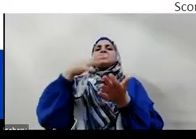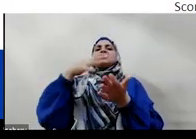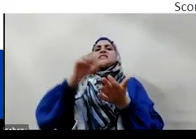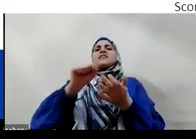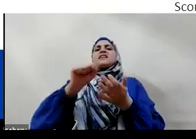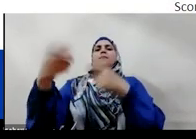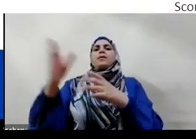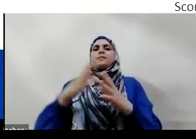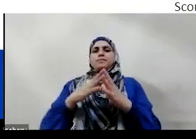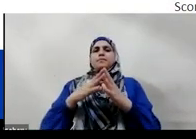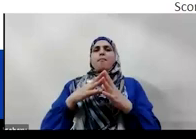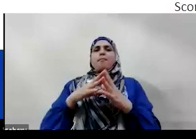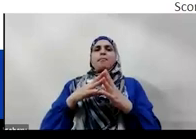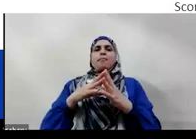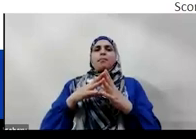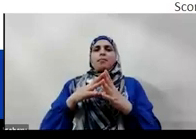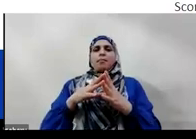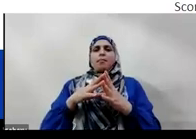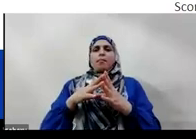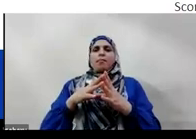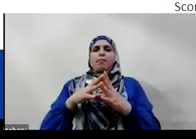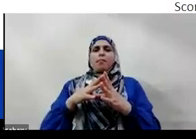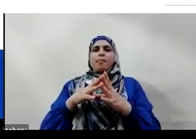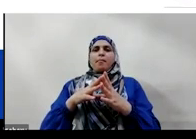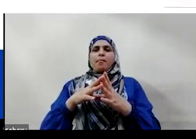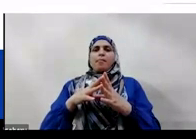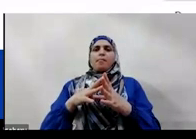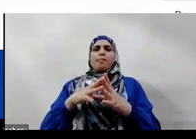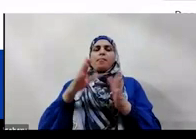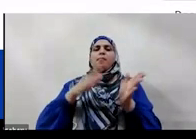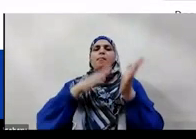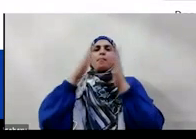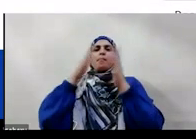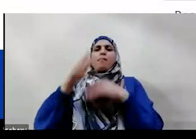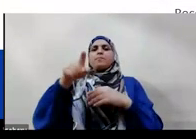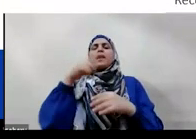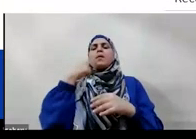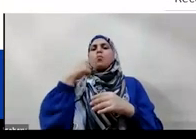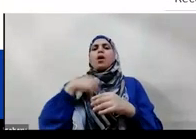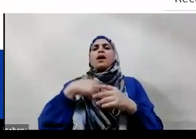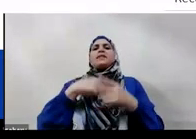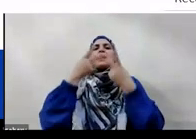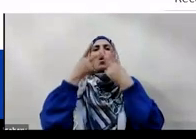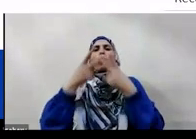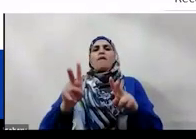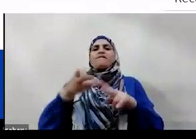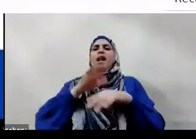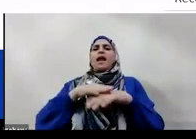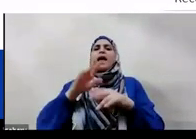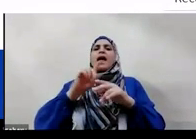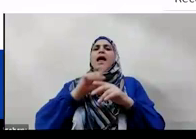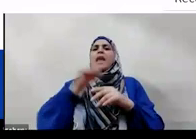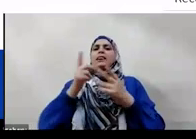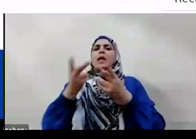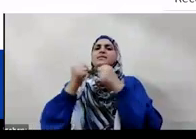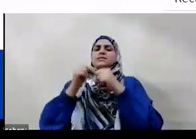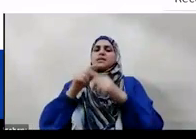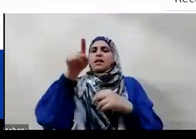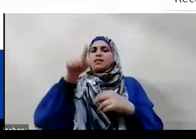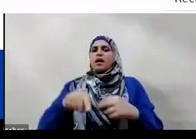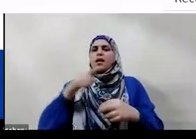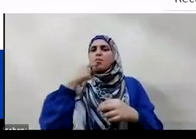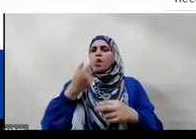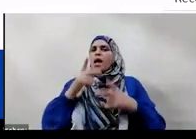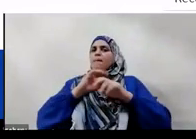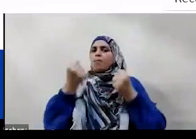بيه. السكشن اللي بعده هينقلني على البليجرزم اجريمنت بارت، وزي ما قلت لحضراتكم البليجرزم